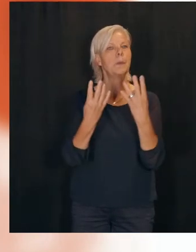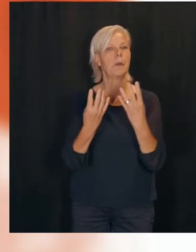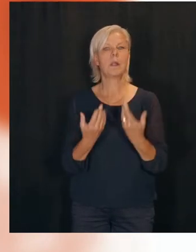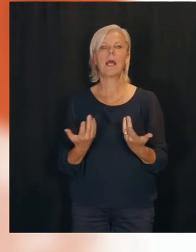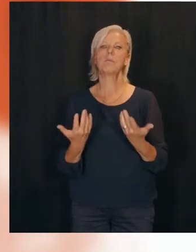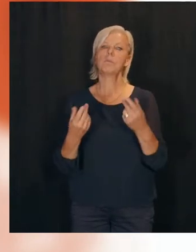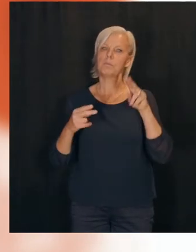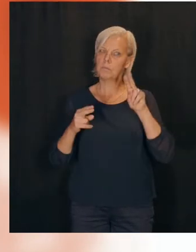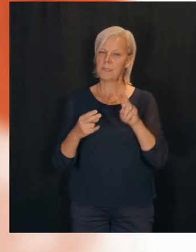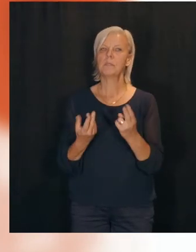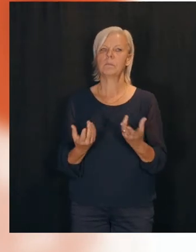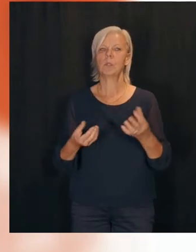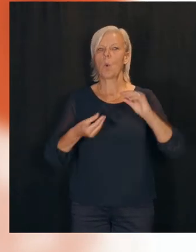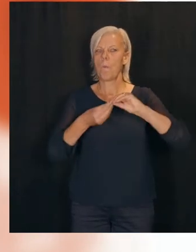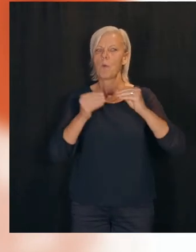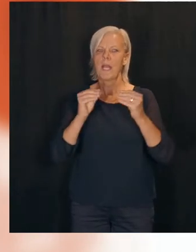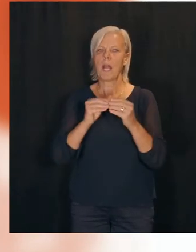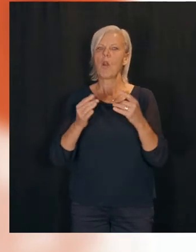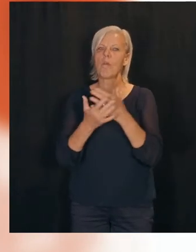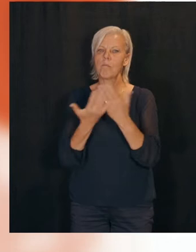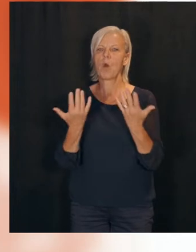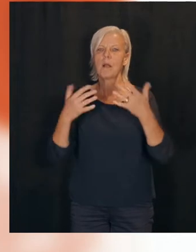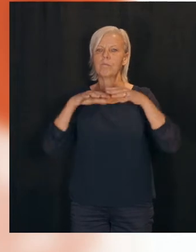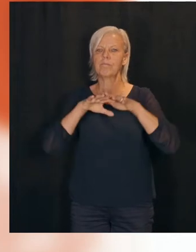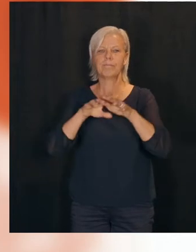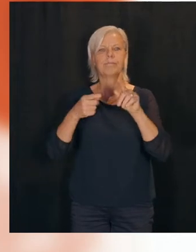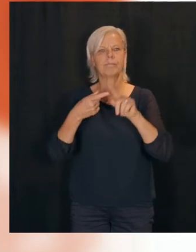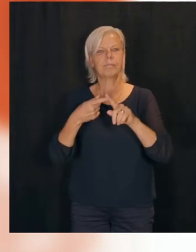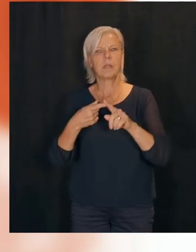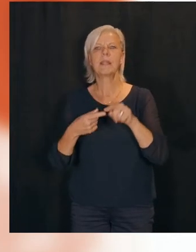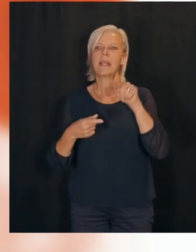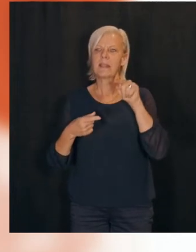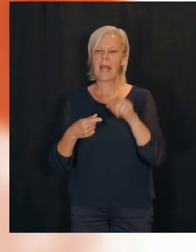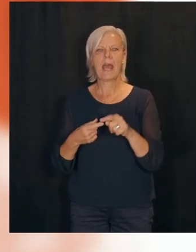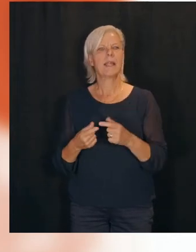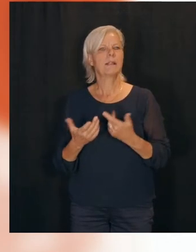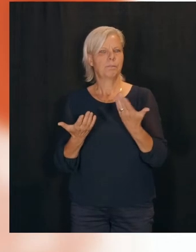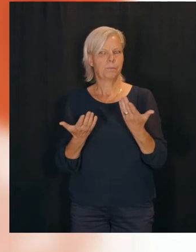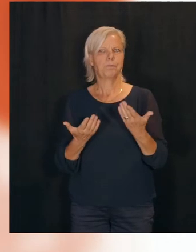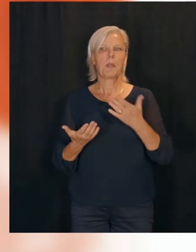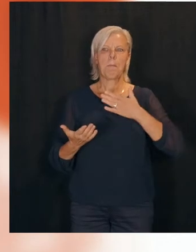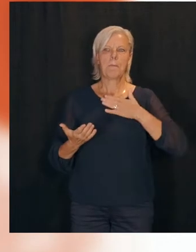berättelser. För mig är det här som universell utformning kommer in. Nästa.